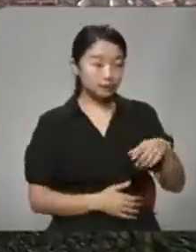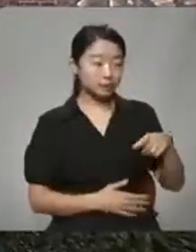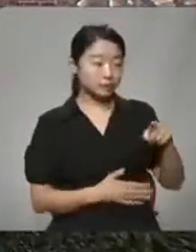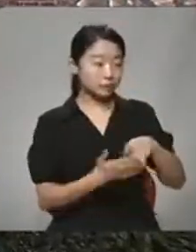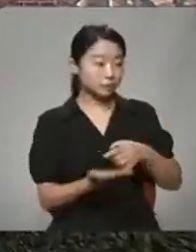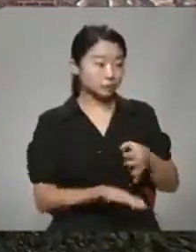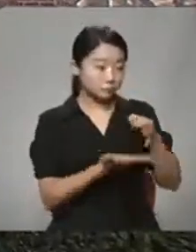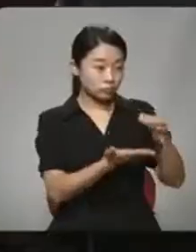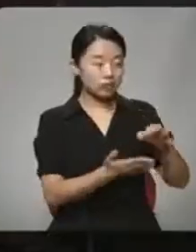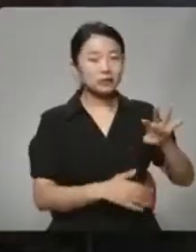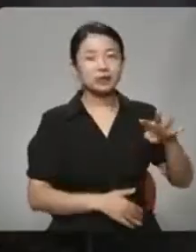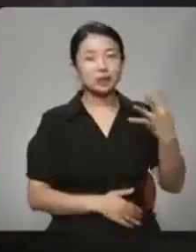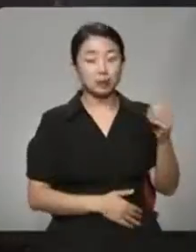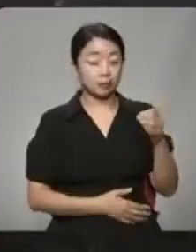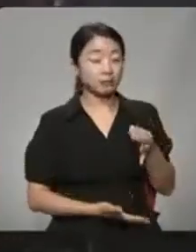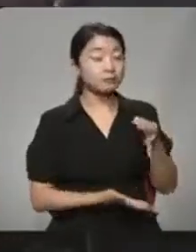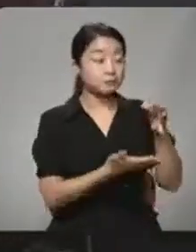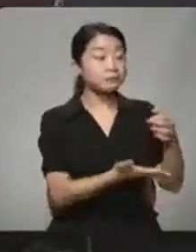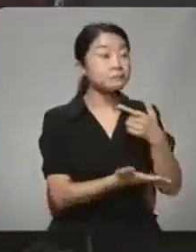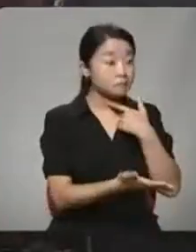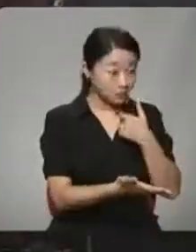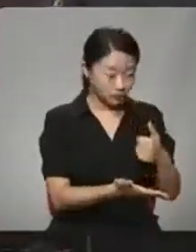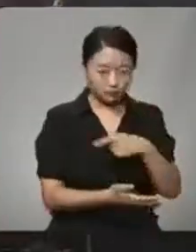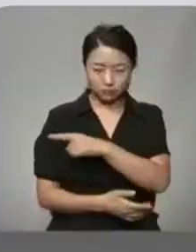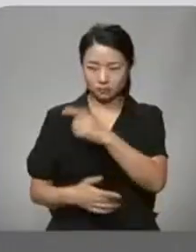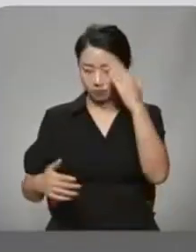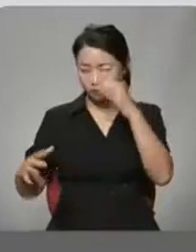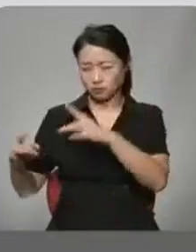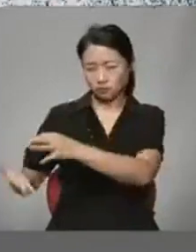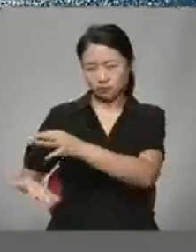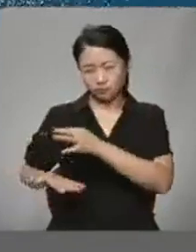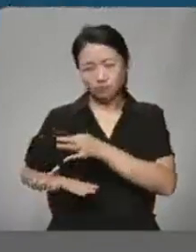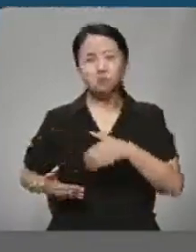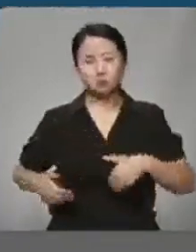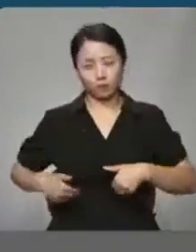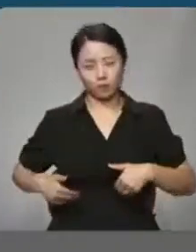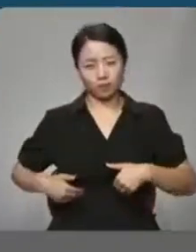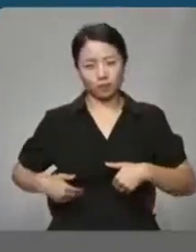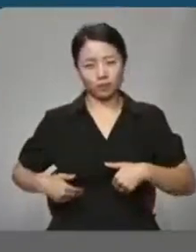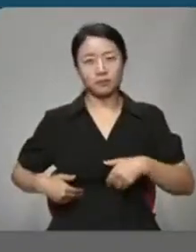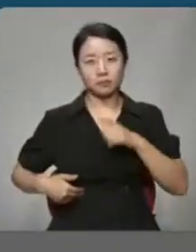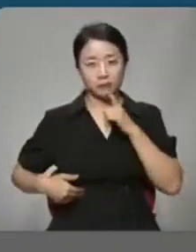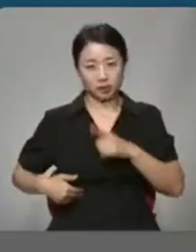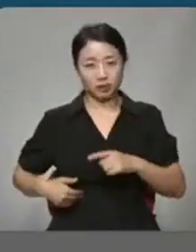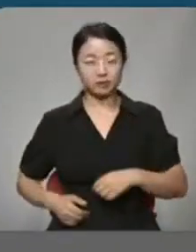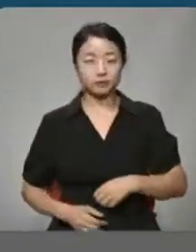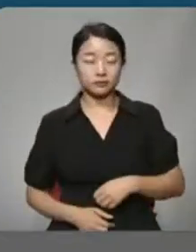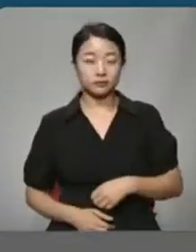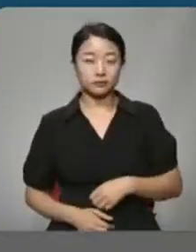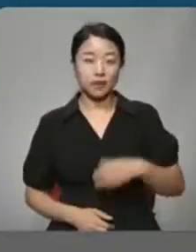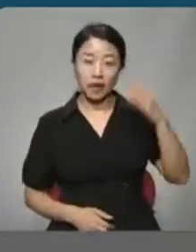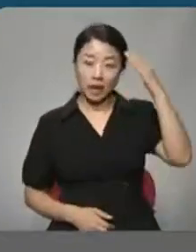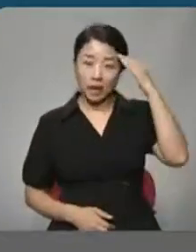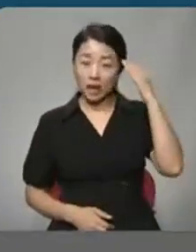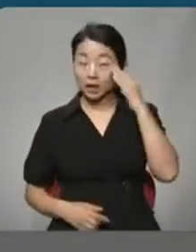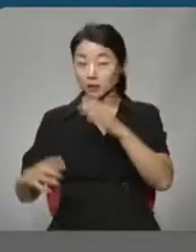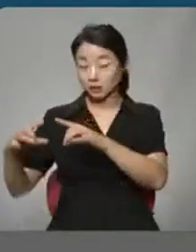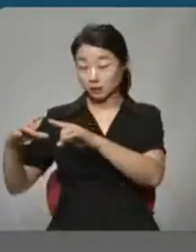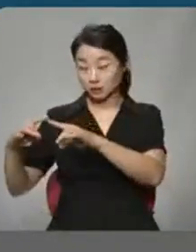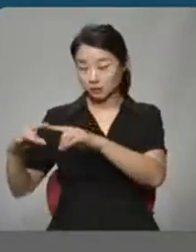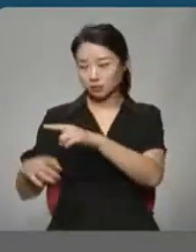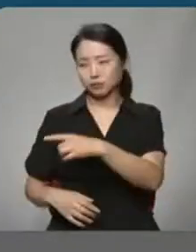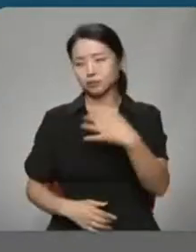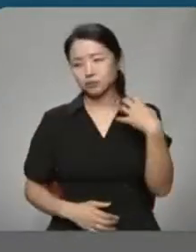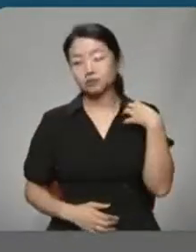약 400억 원의 비용을 한전이 내야 한다는 입장입니다. 1심 재판부는 이런 비용을 한전이 내야 할